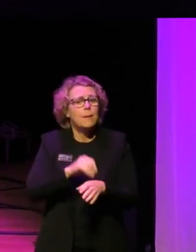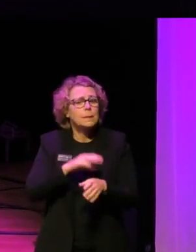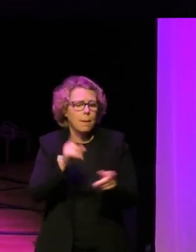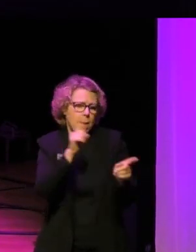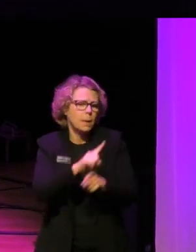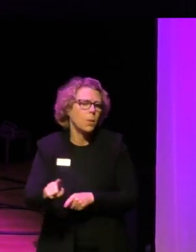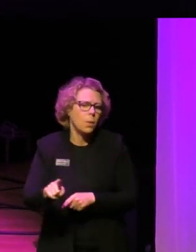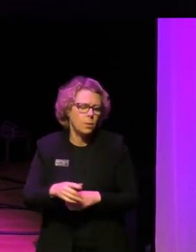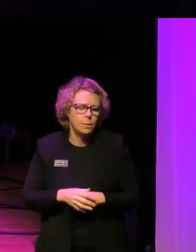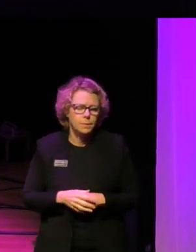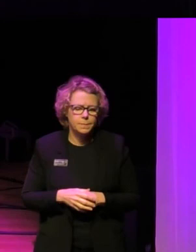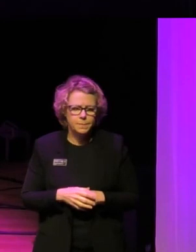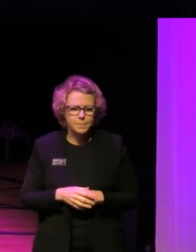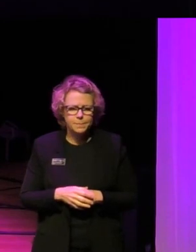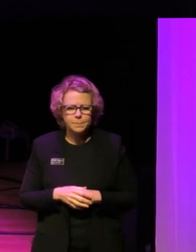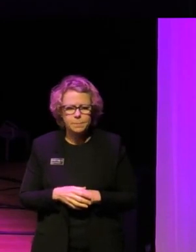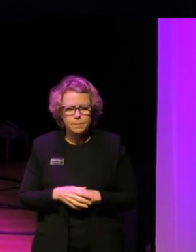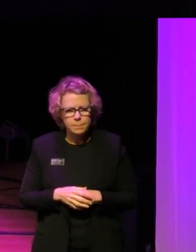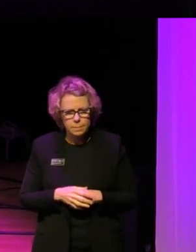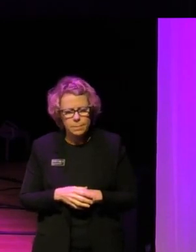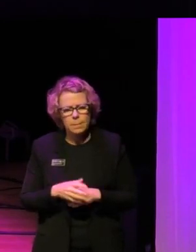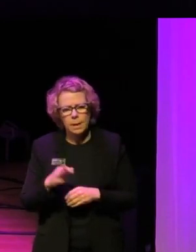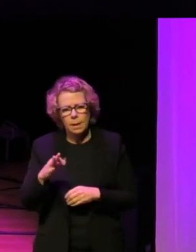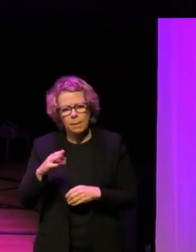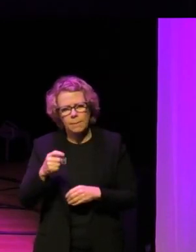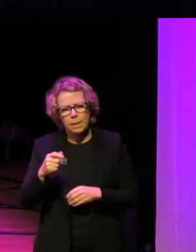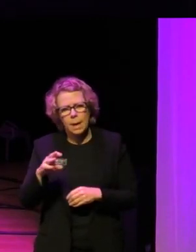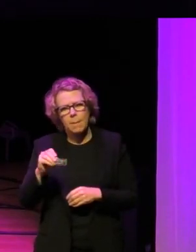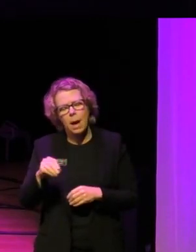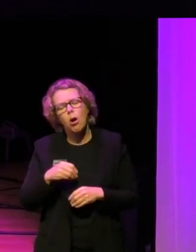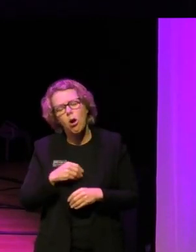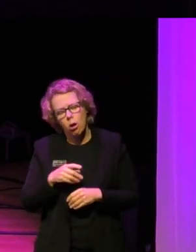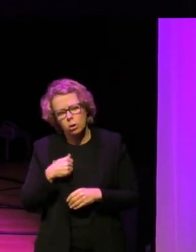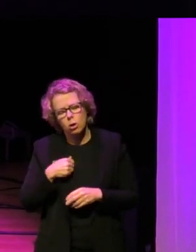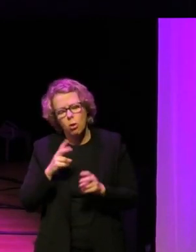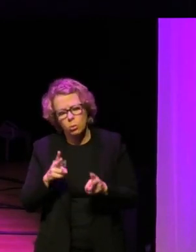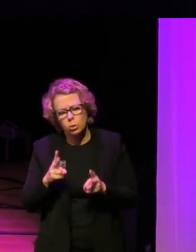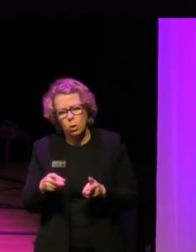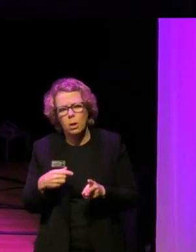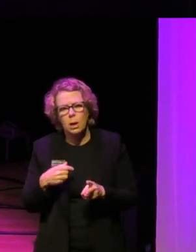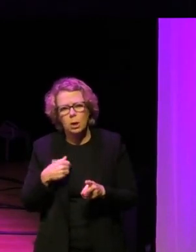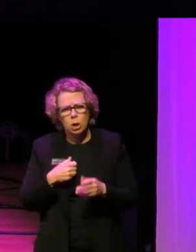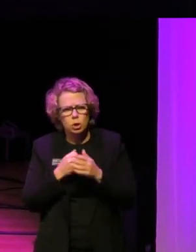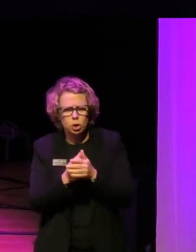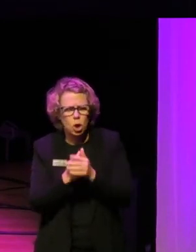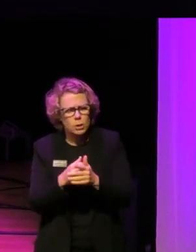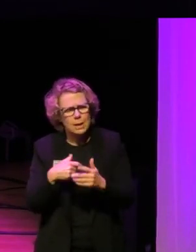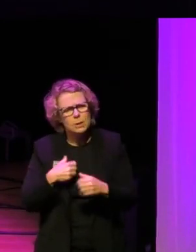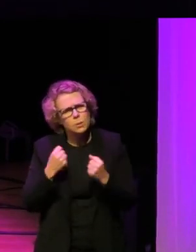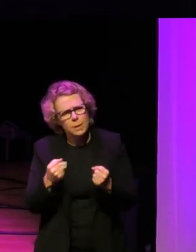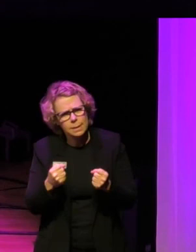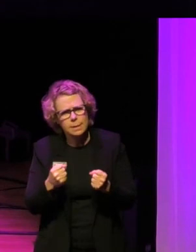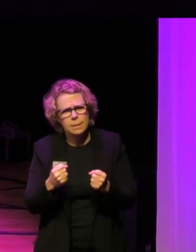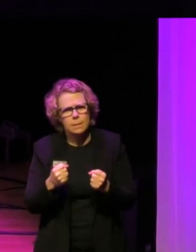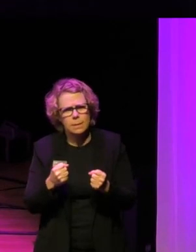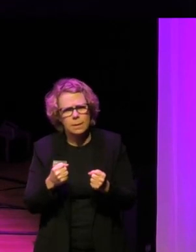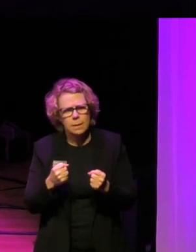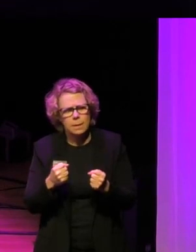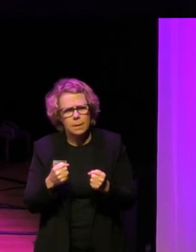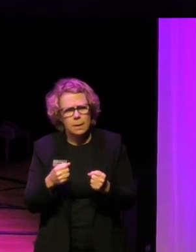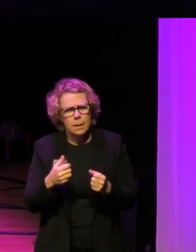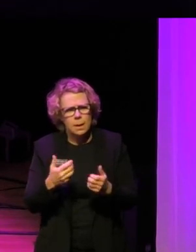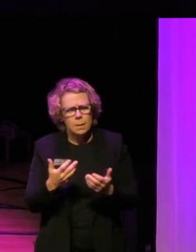Sveriges människor. Mm. Jag också. Stöd är så himla viktigt, men om jag ska vara ärlig, det enda som leder